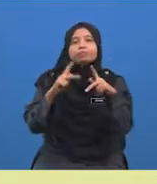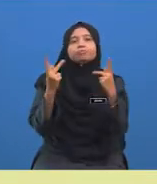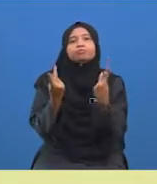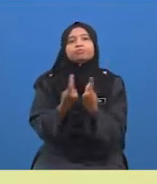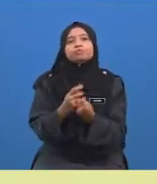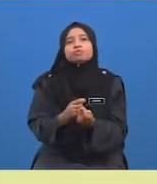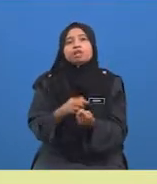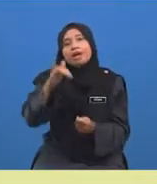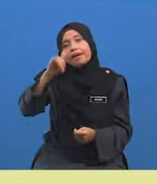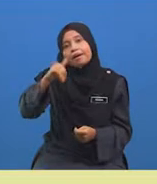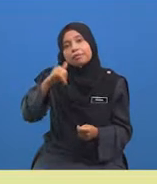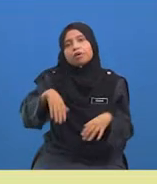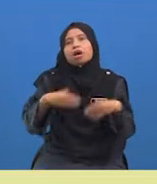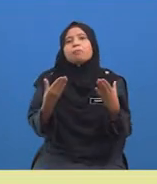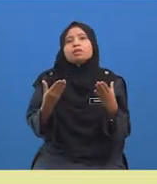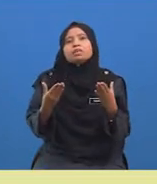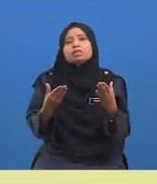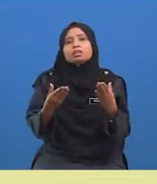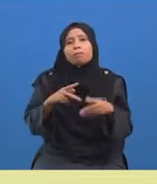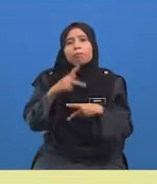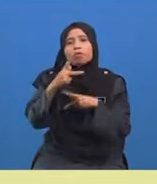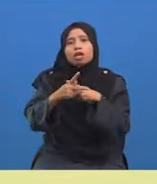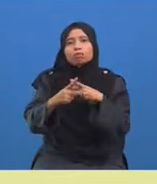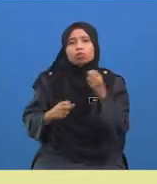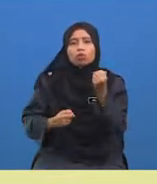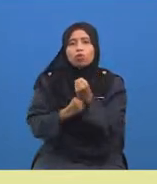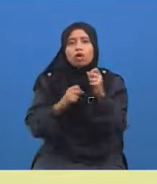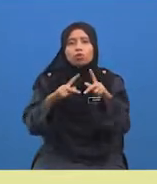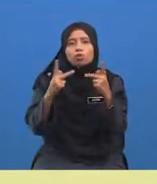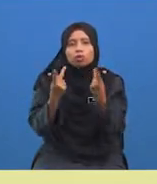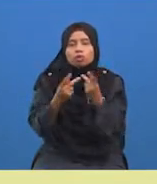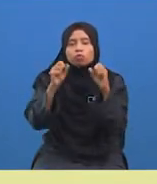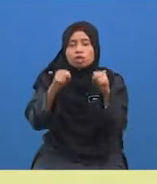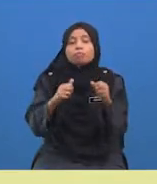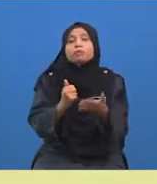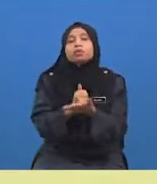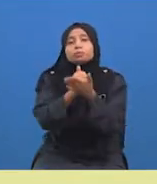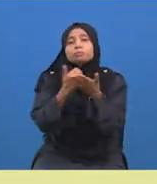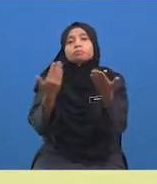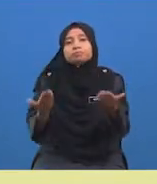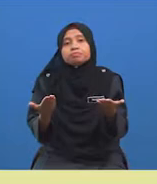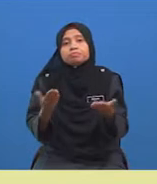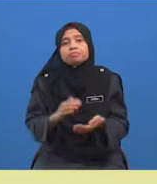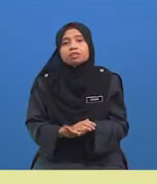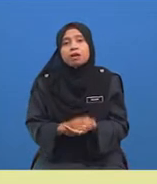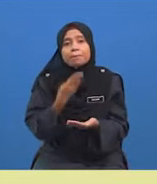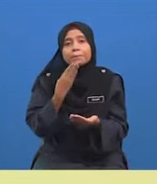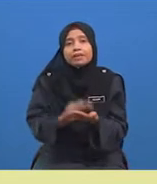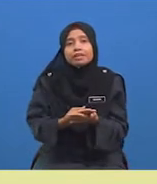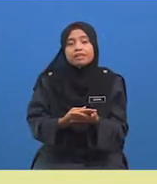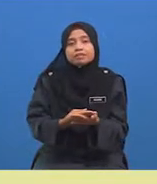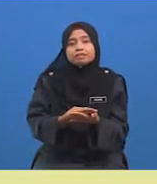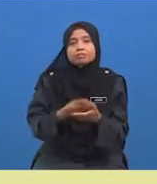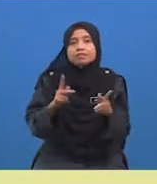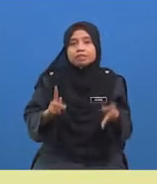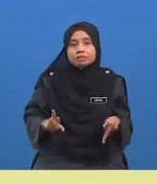keluarga. Ya, bagaimana program keluarga membantu dalam pengurusan stres pekerja? Baiklah, pelajar